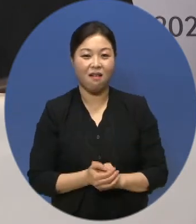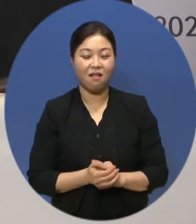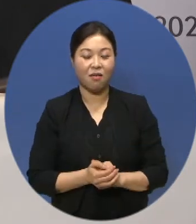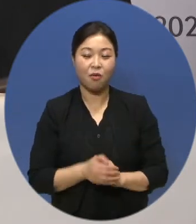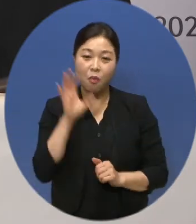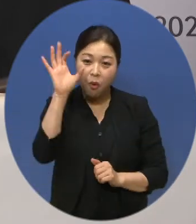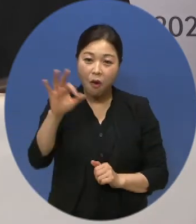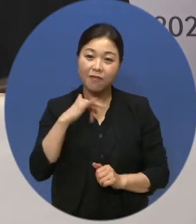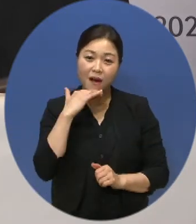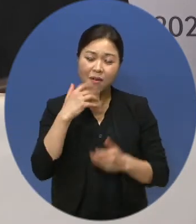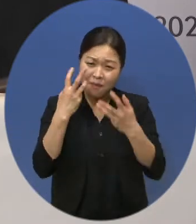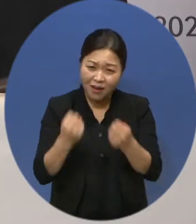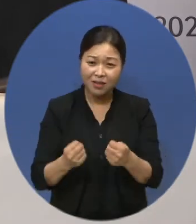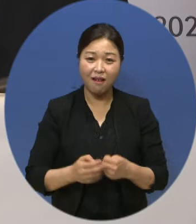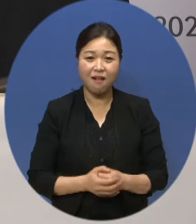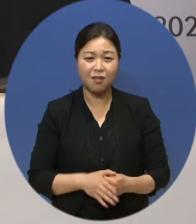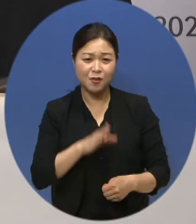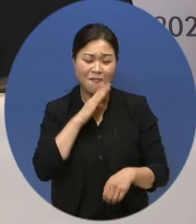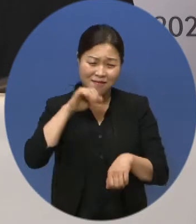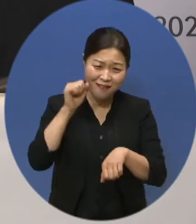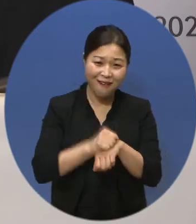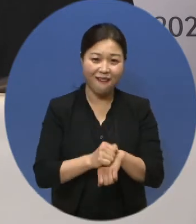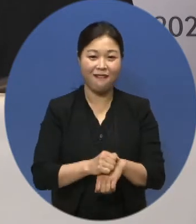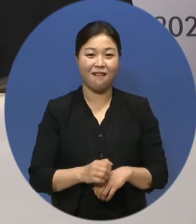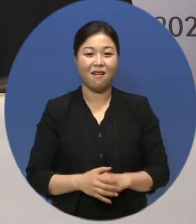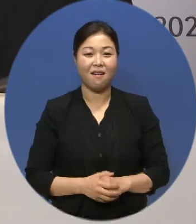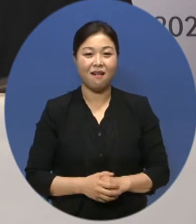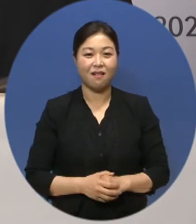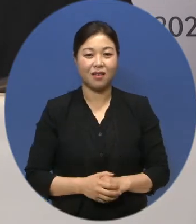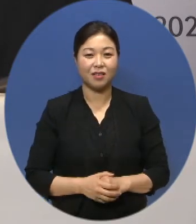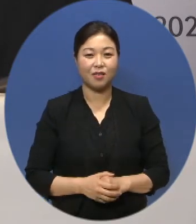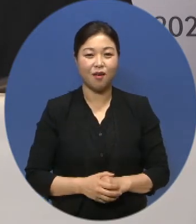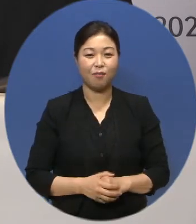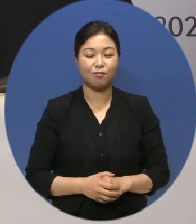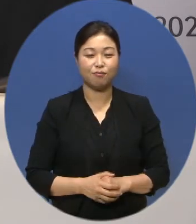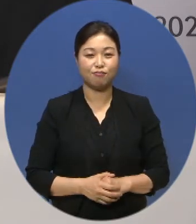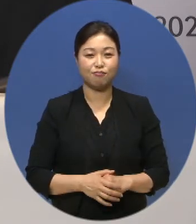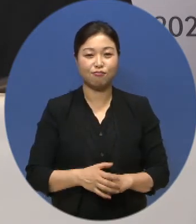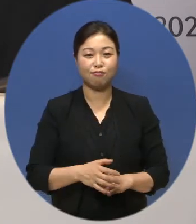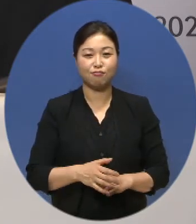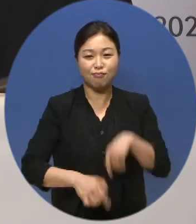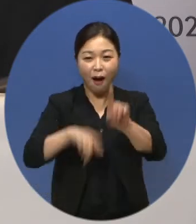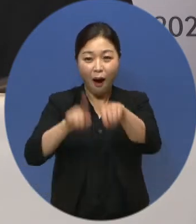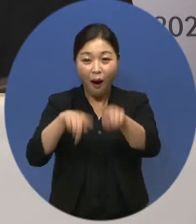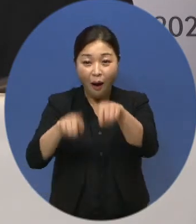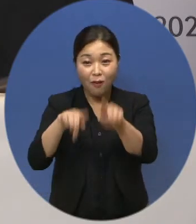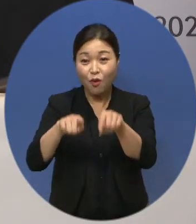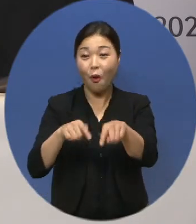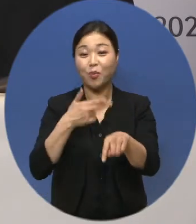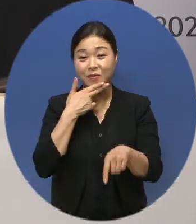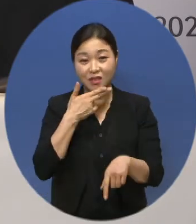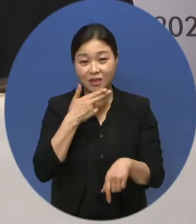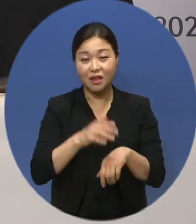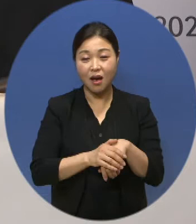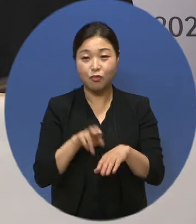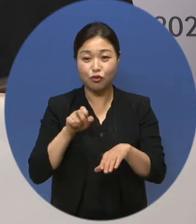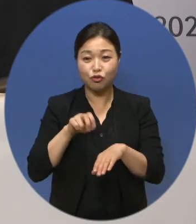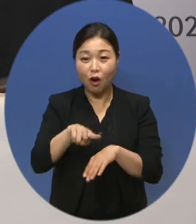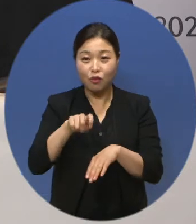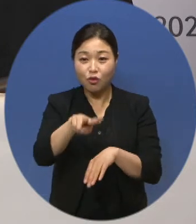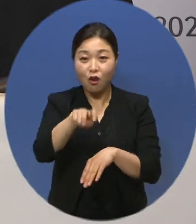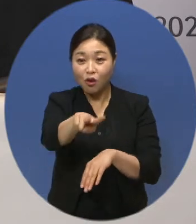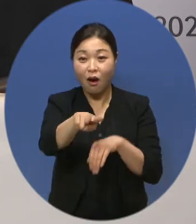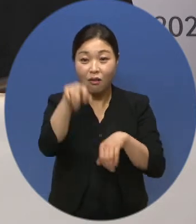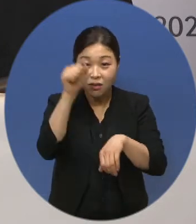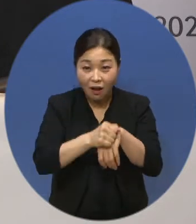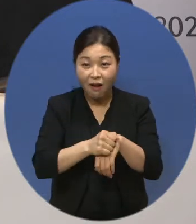나이대가 엄청 높으세요. 정말 잘하시고 그 막 물장구 같은 것도 뭐 별로 없이 그냥 앞으로 쭉쭉 나가시는 분들이